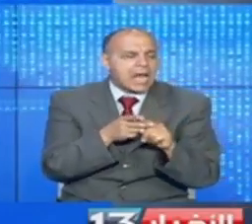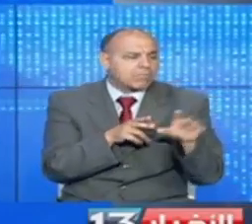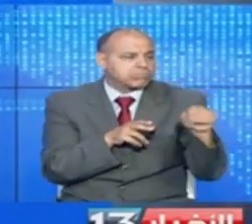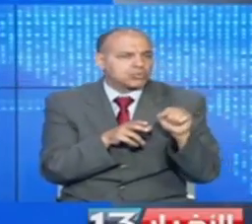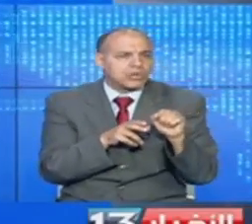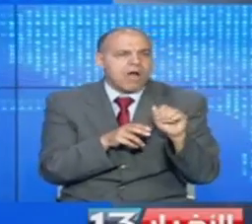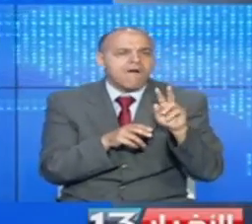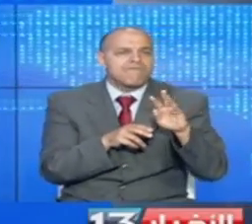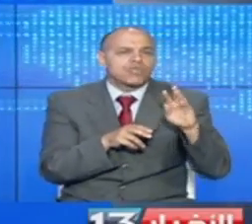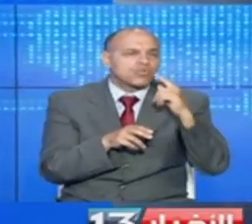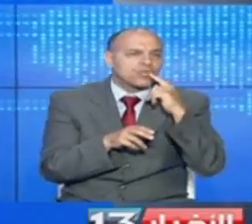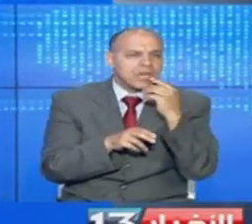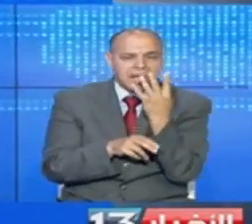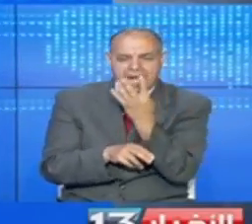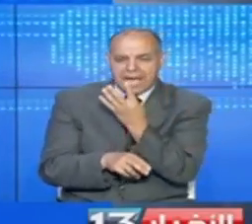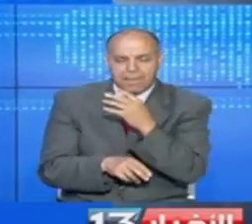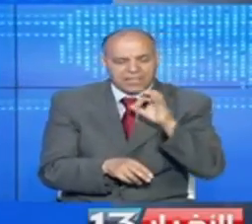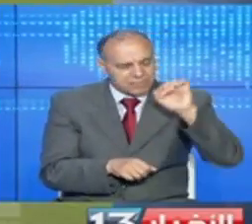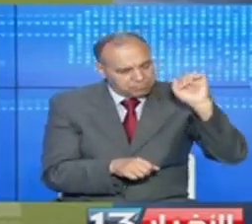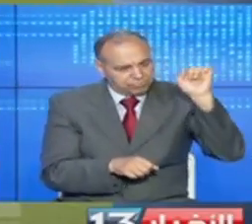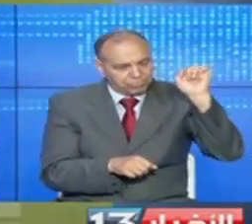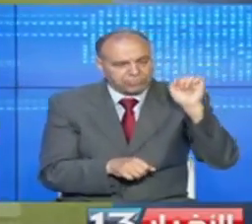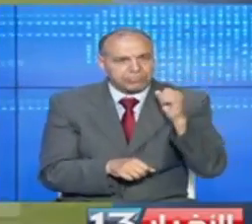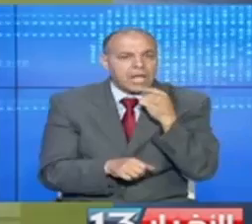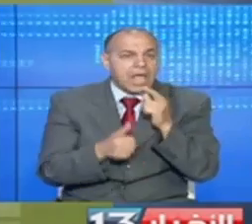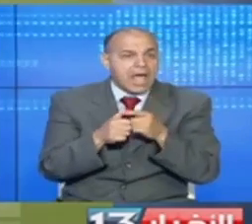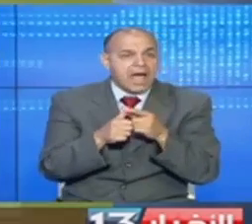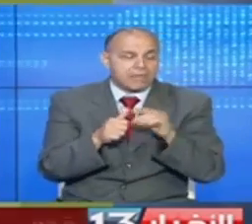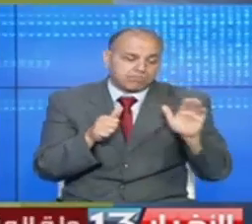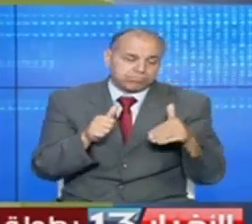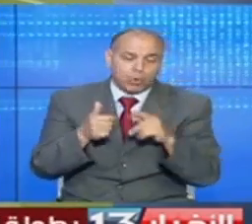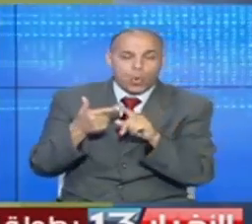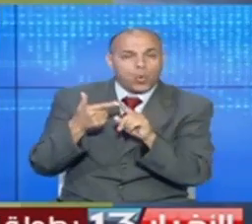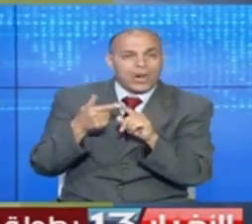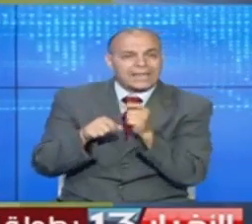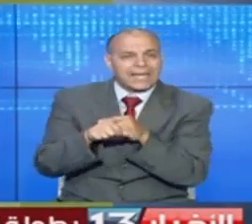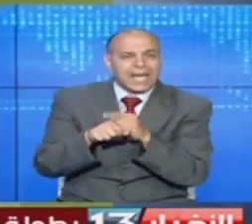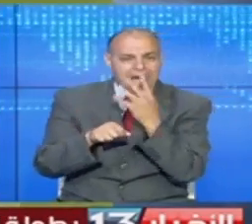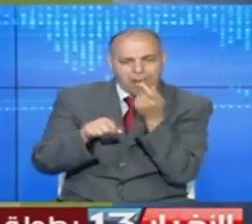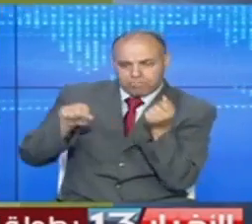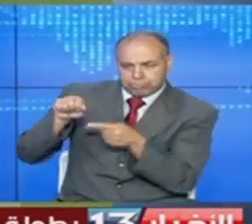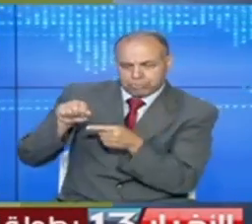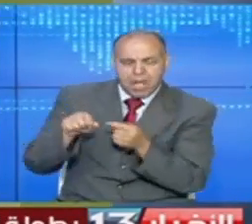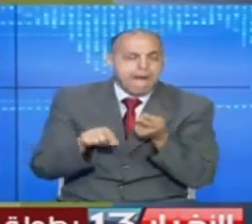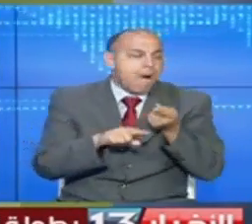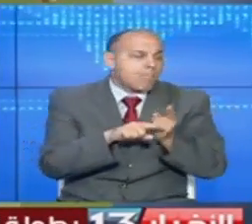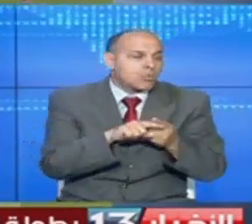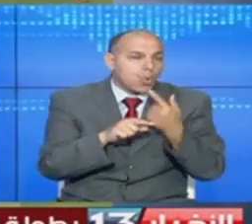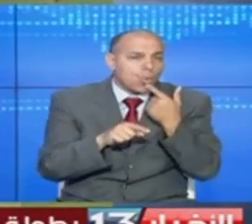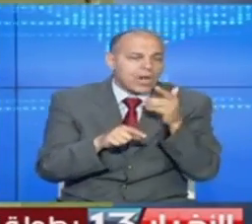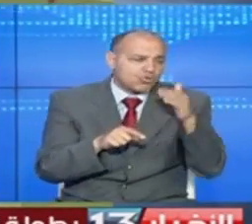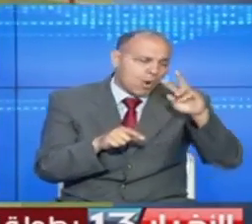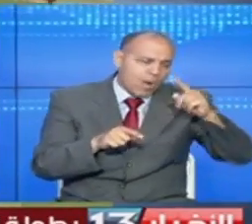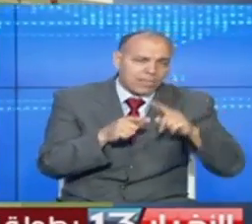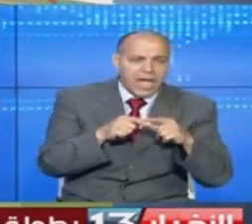مضيفه فولسبورغ بنتيجة 4 أهداف دون مقابل، وبكر كومان بافتتاح التسجيل منذ الدقيقة الرابعة، ثم أضاف